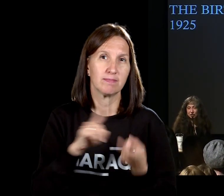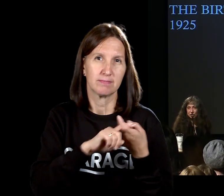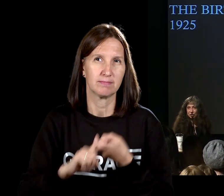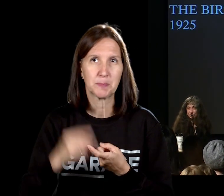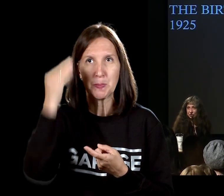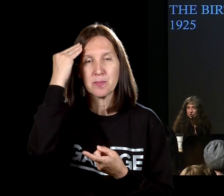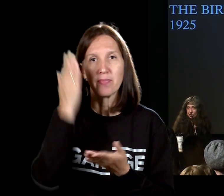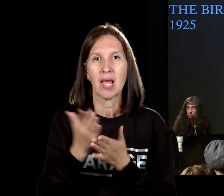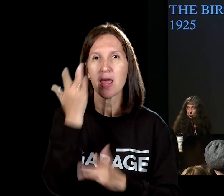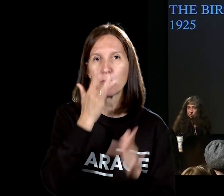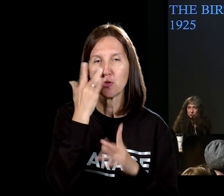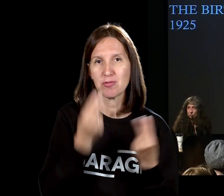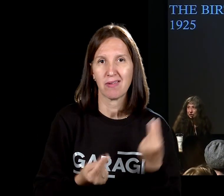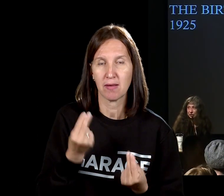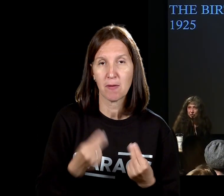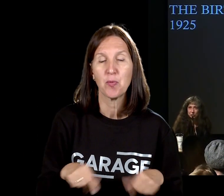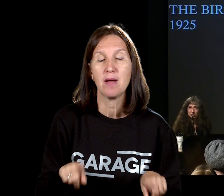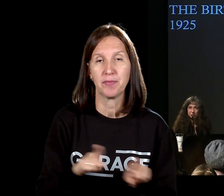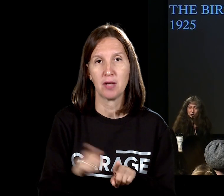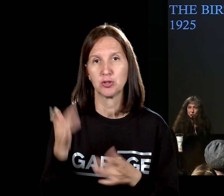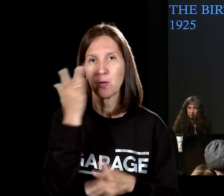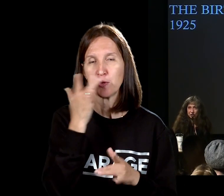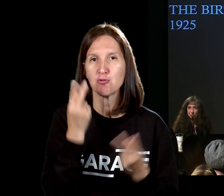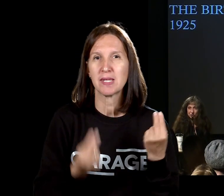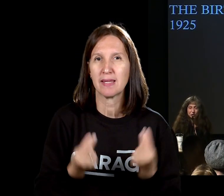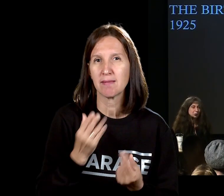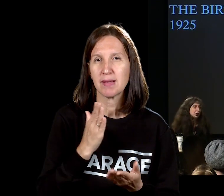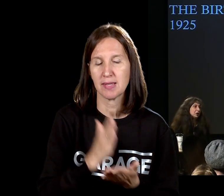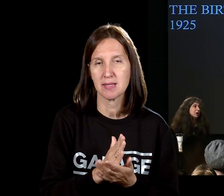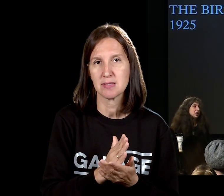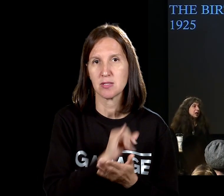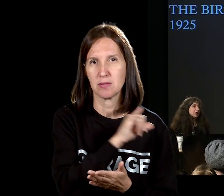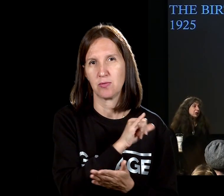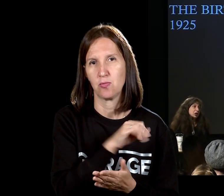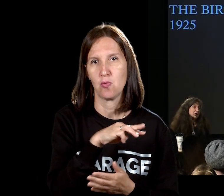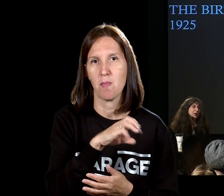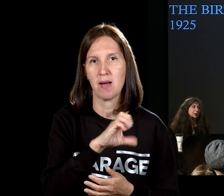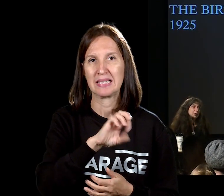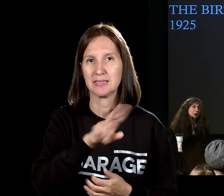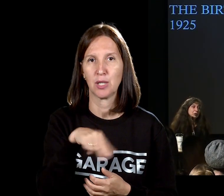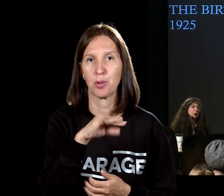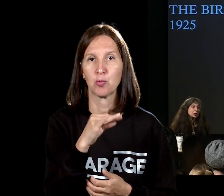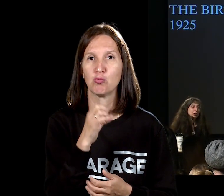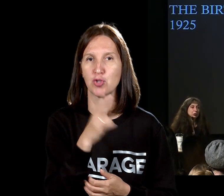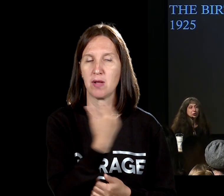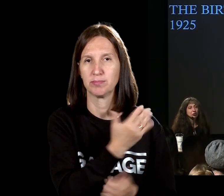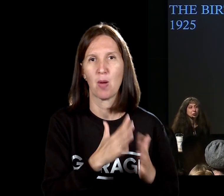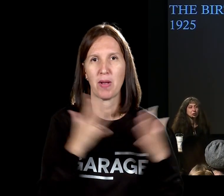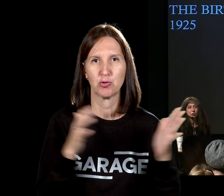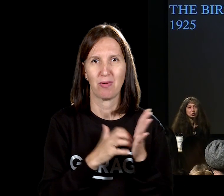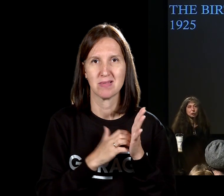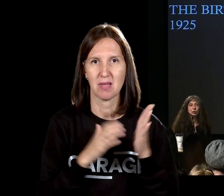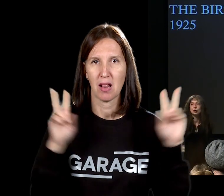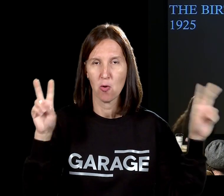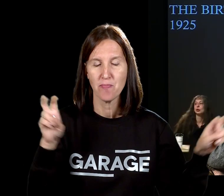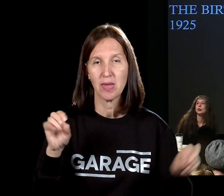эротические игры, так же, как эротические игры происходят в абстрактном большом стекле Марселя Дюшана, и рождение мира, вот такая вот как